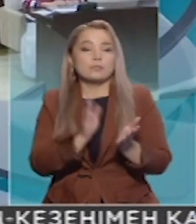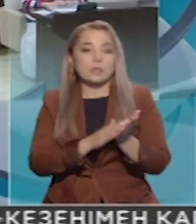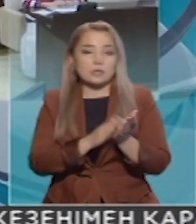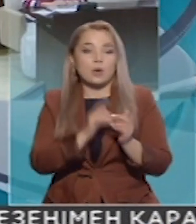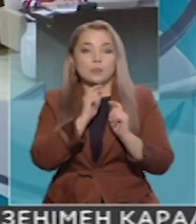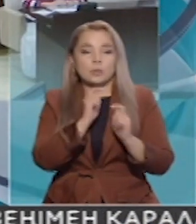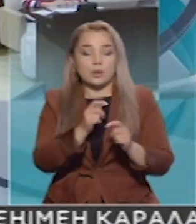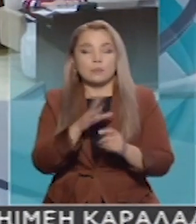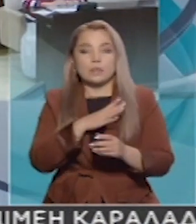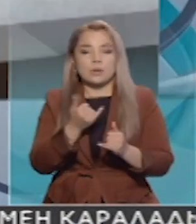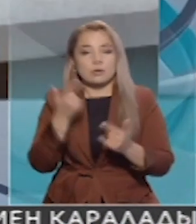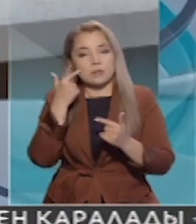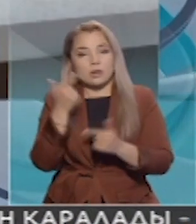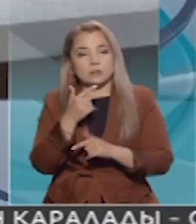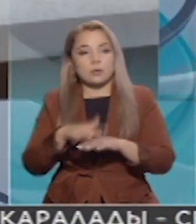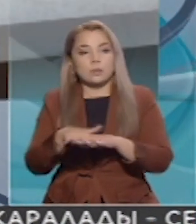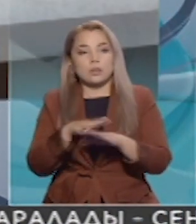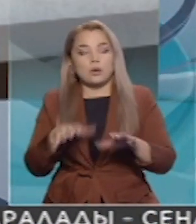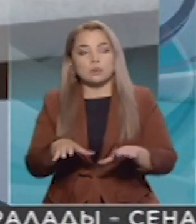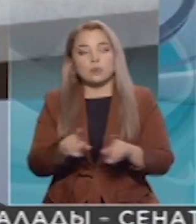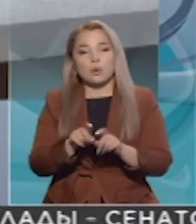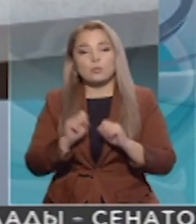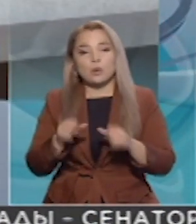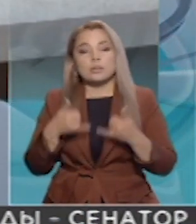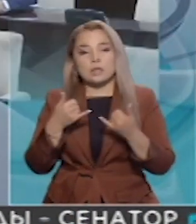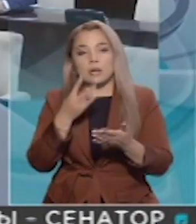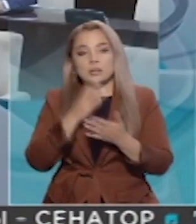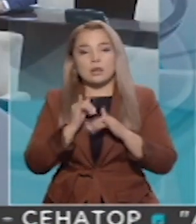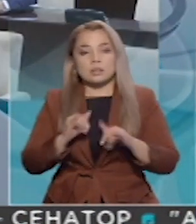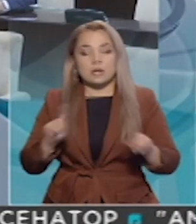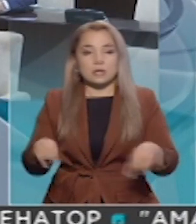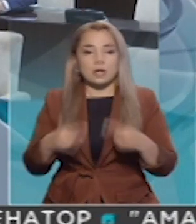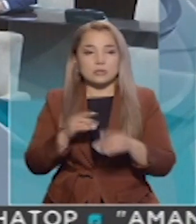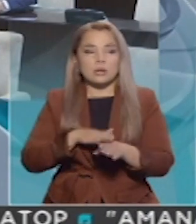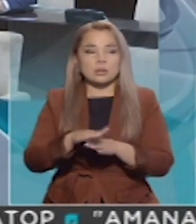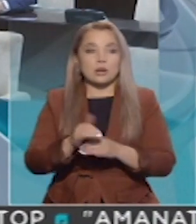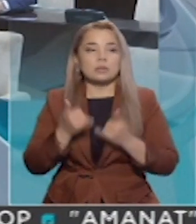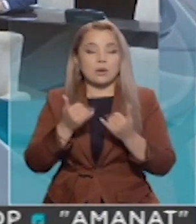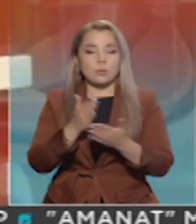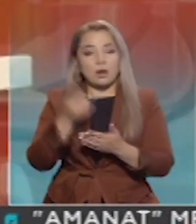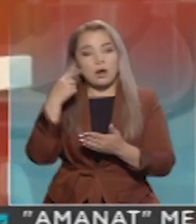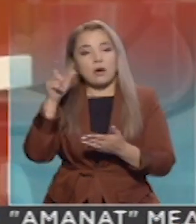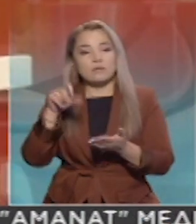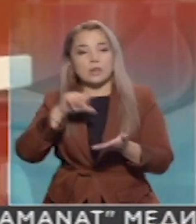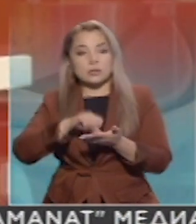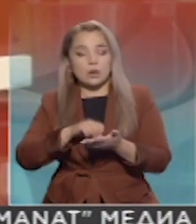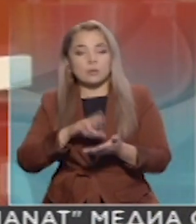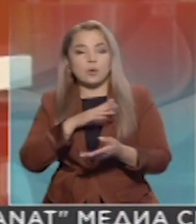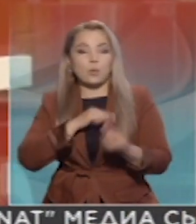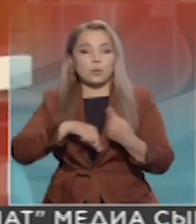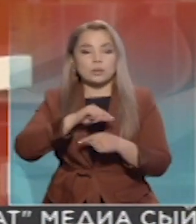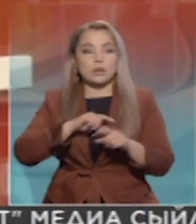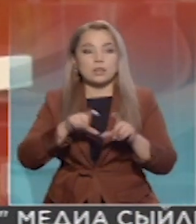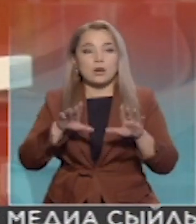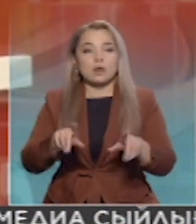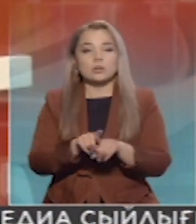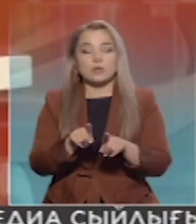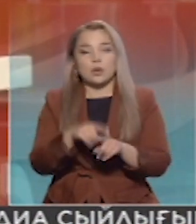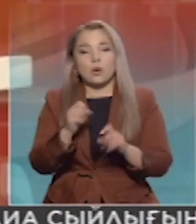күшейтуге, зияткерлік меншік өнімдерін өткізу мүмкіндігін кеңейтуге ықпал етеді. Сондай-ақ тек авторлық емес, өнеркәсіптік меншік